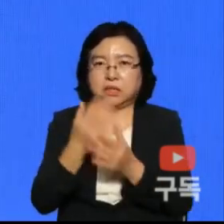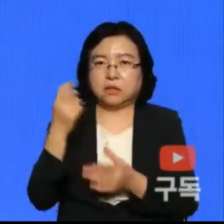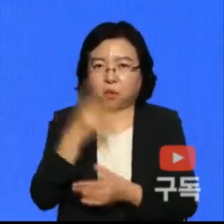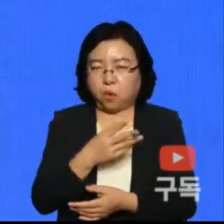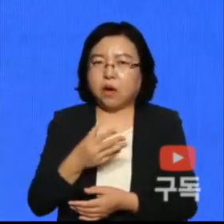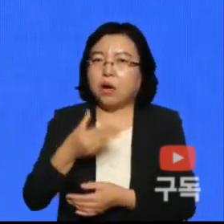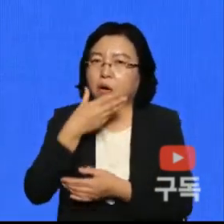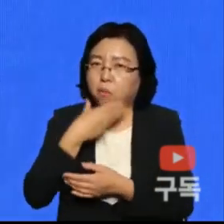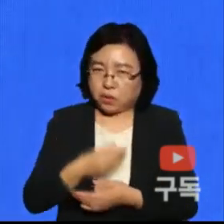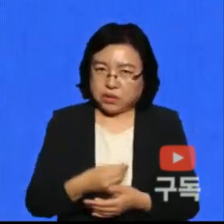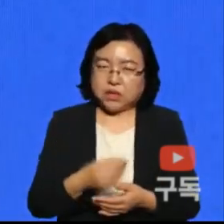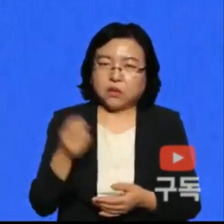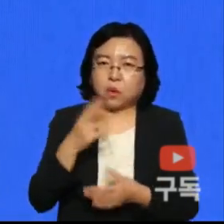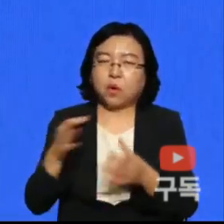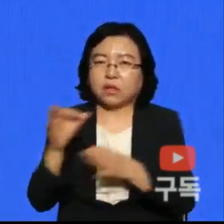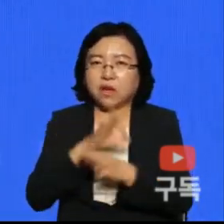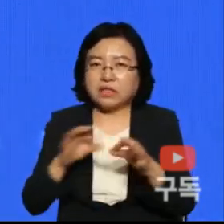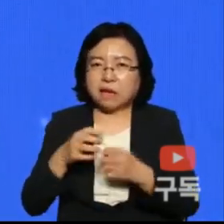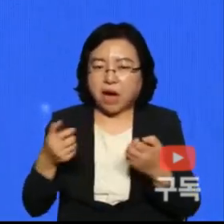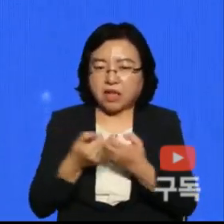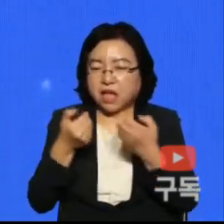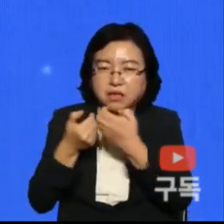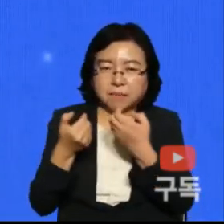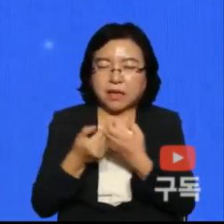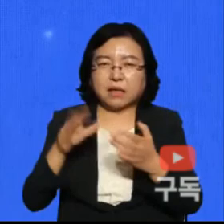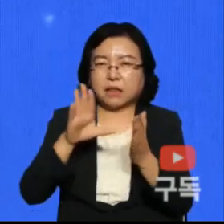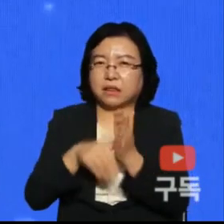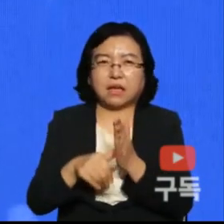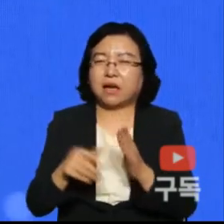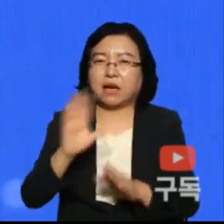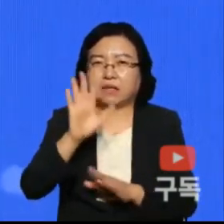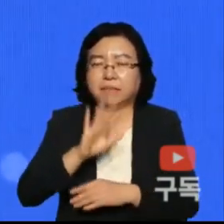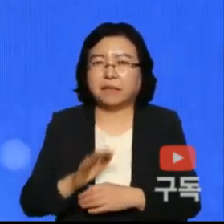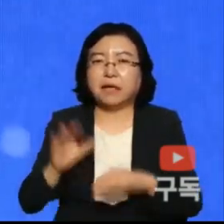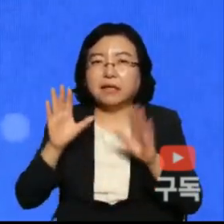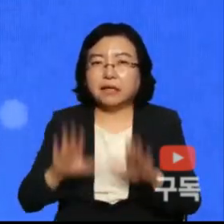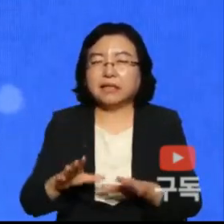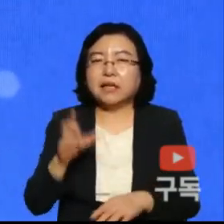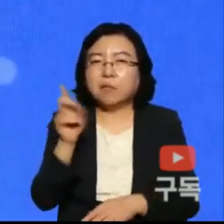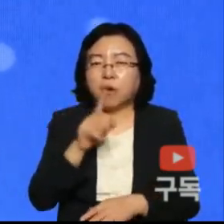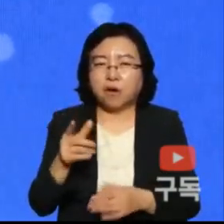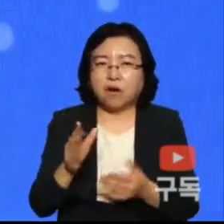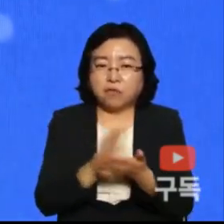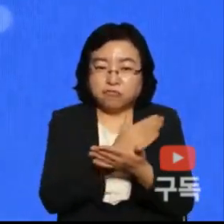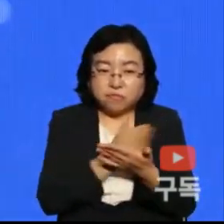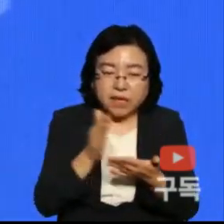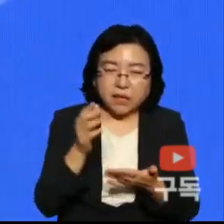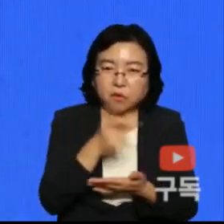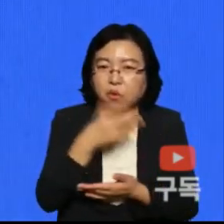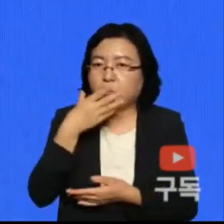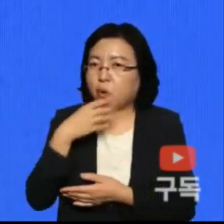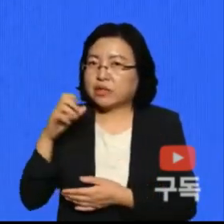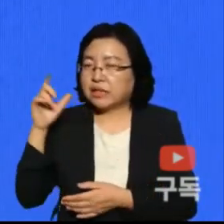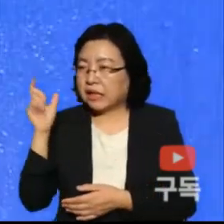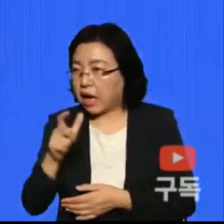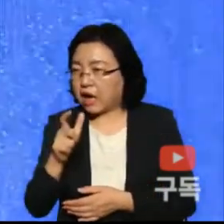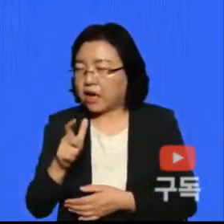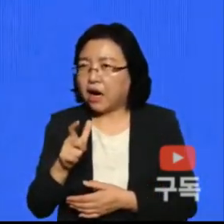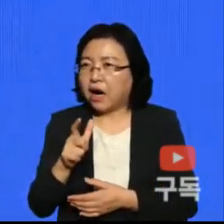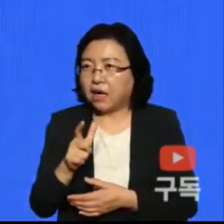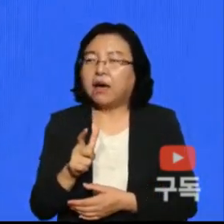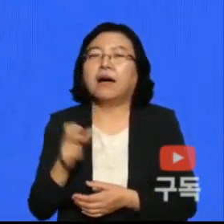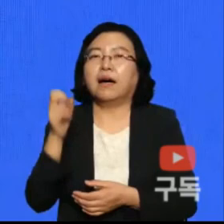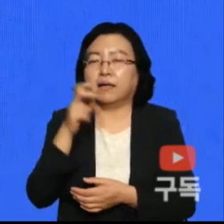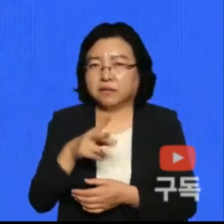개념 1 시대는 지났습니다 이제는 분배와 복지 강화가 곧 경제 성장을 담보하는